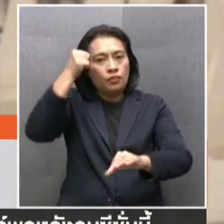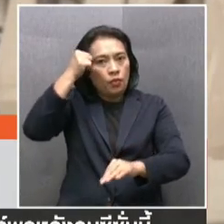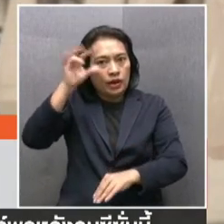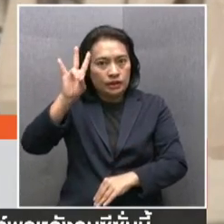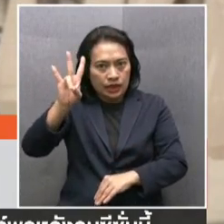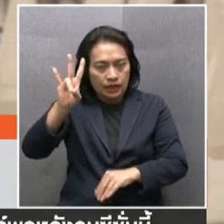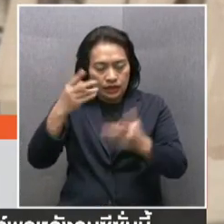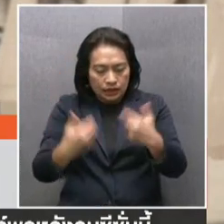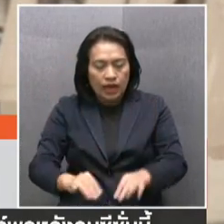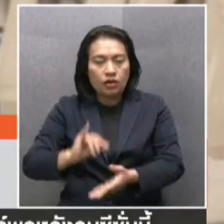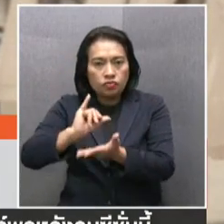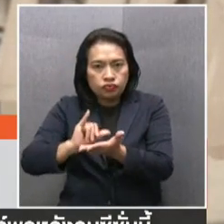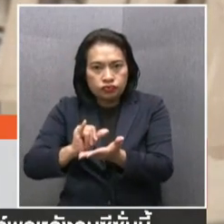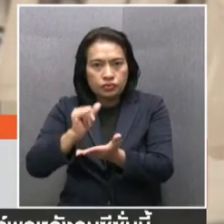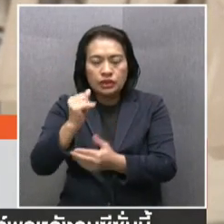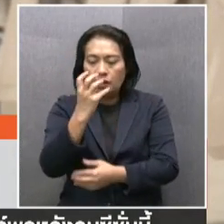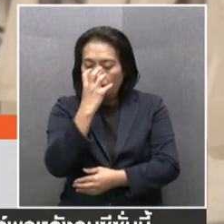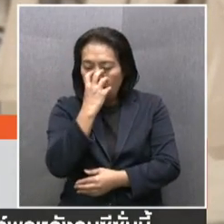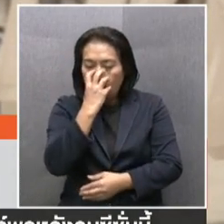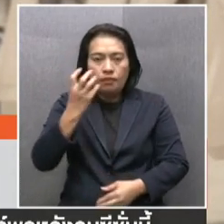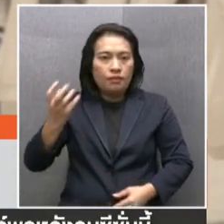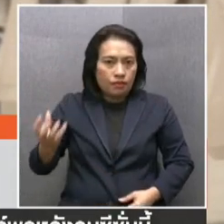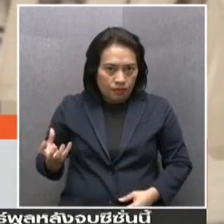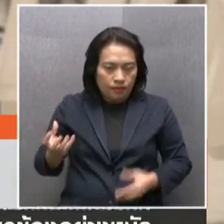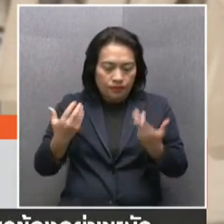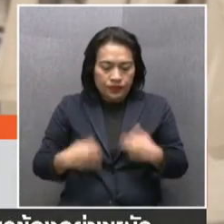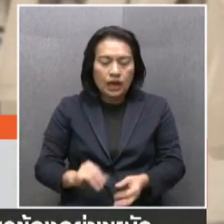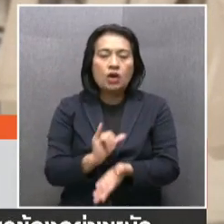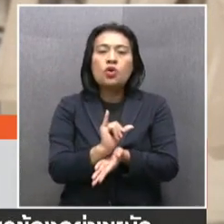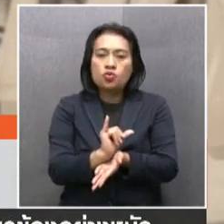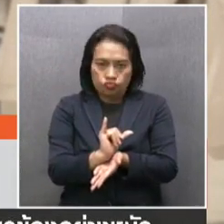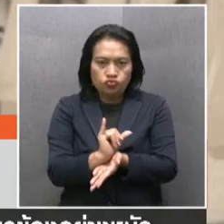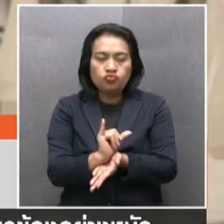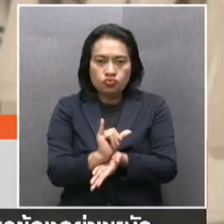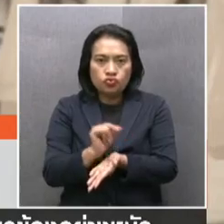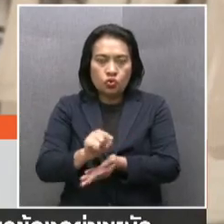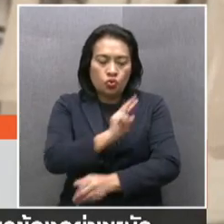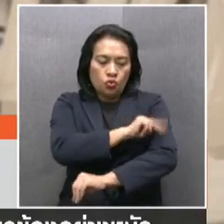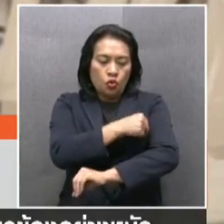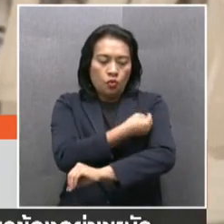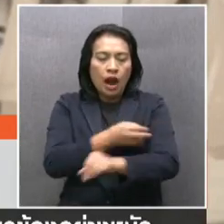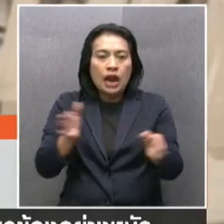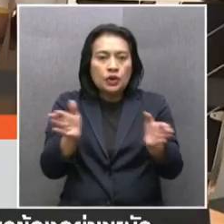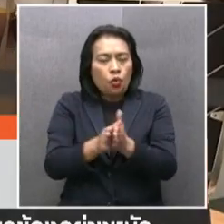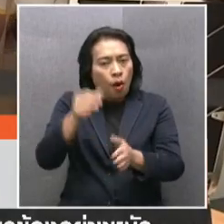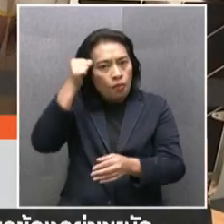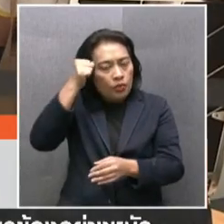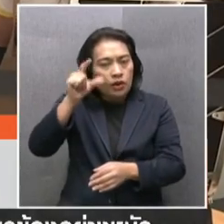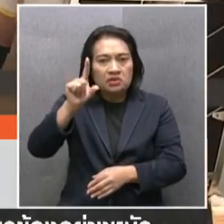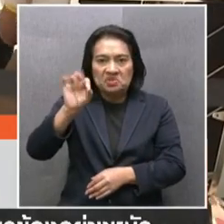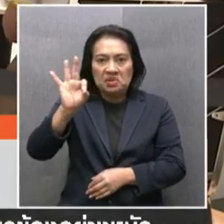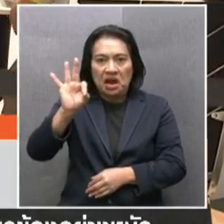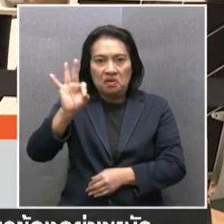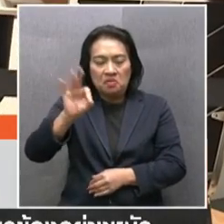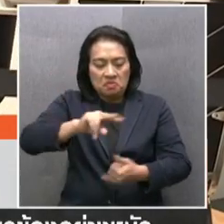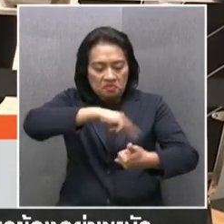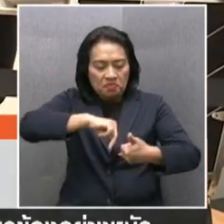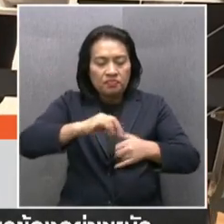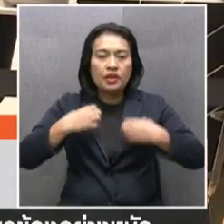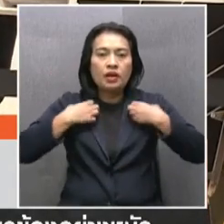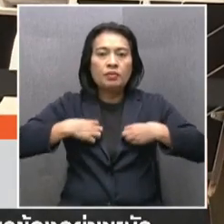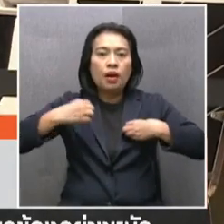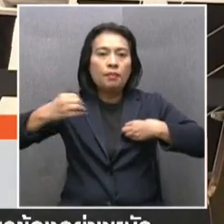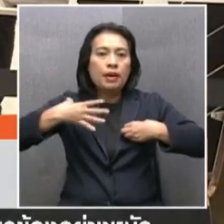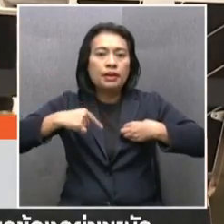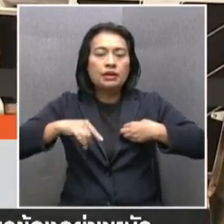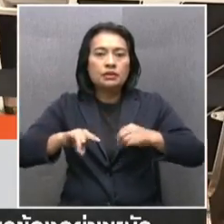ข้ก็ดีขึ้นนะครับถอดเครื่องช่วยหายใจได้นอนรักษาตัวที่โรงพยาบาลทั้งหมดเนี่ย29วันเอ็กซเรย์ปอดดีขึ้นสุดท้ายก